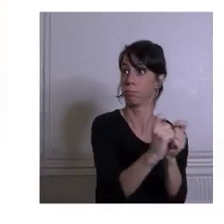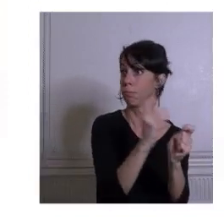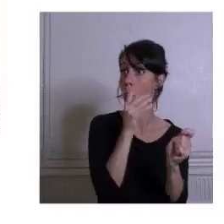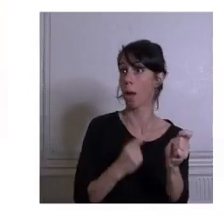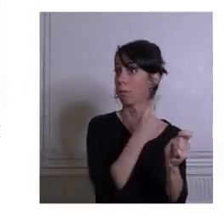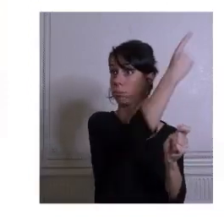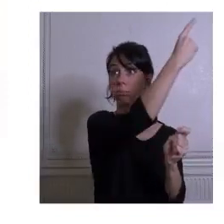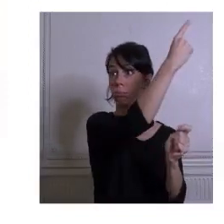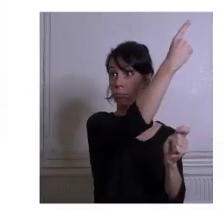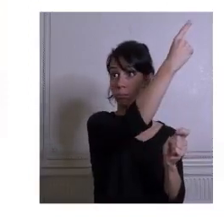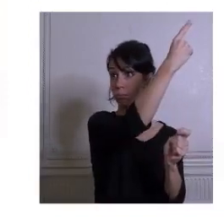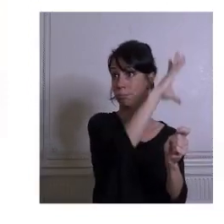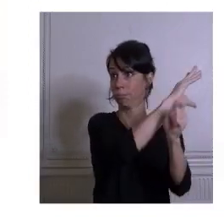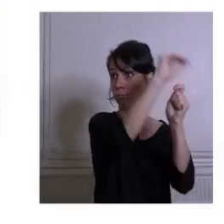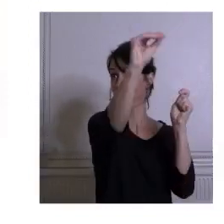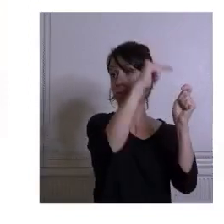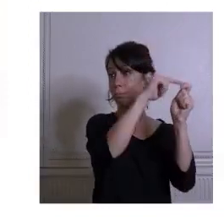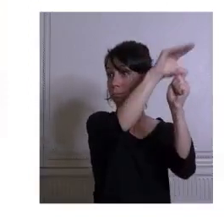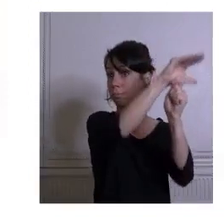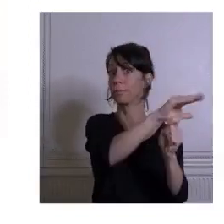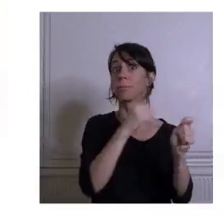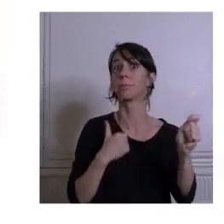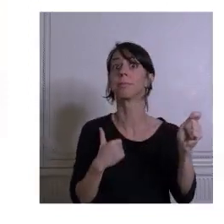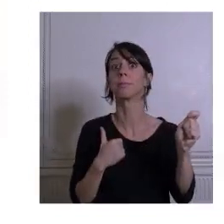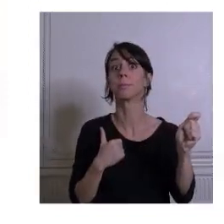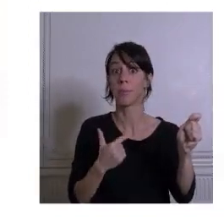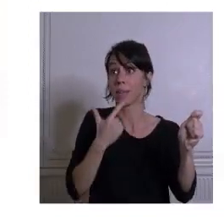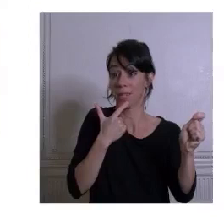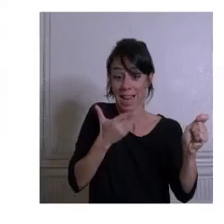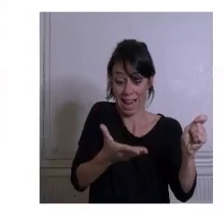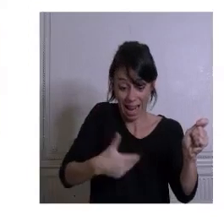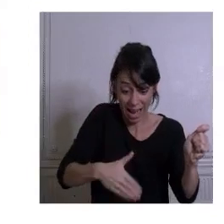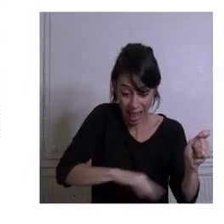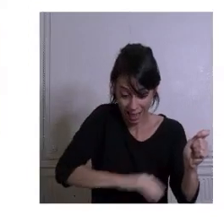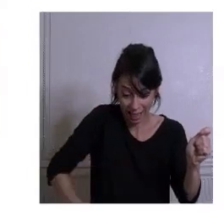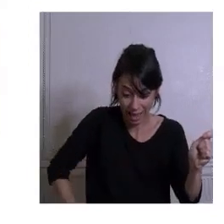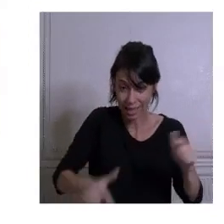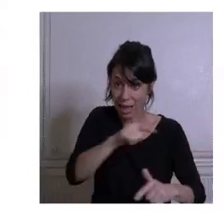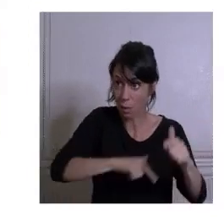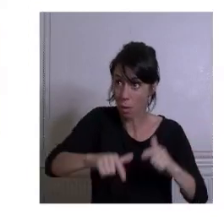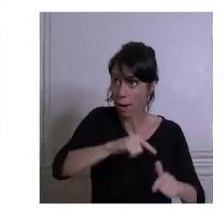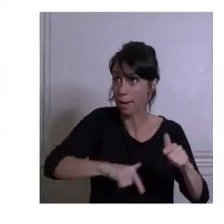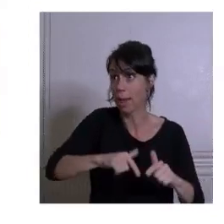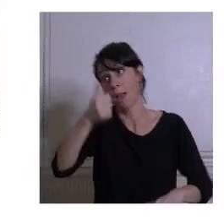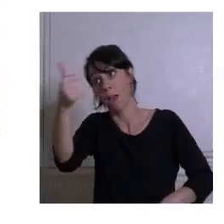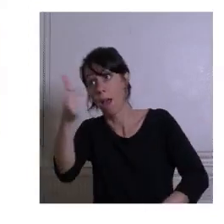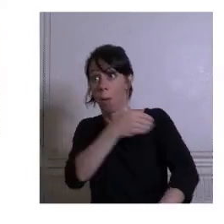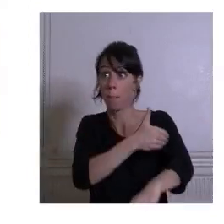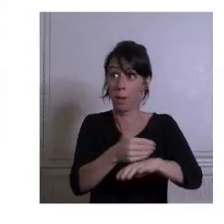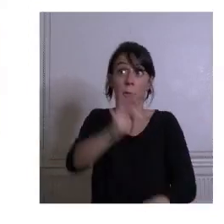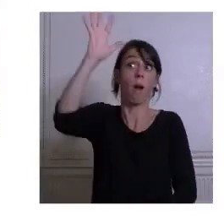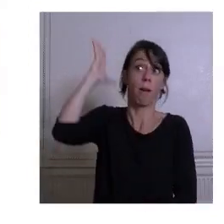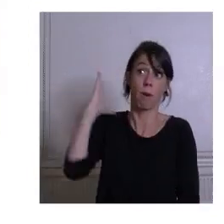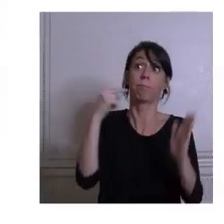L'école nous a sollicité, la coopérative de l'école nous a sollicité pour qu'on les accompagne dans ce projet financièrement. Comme l'école